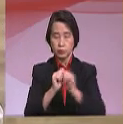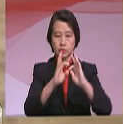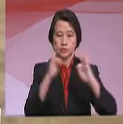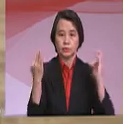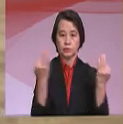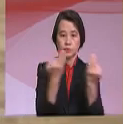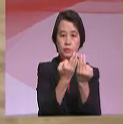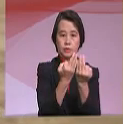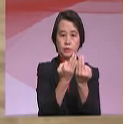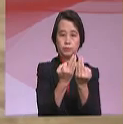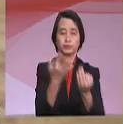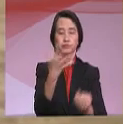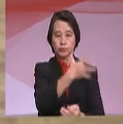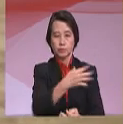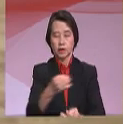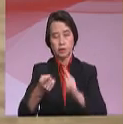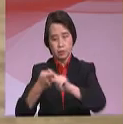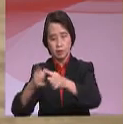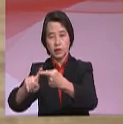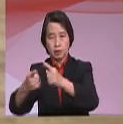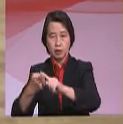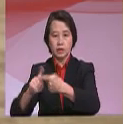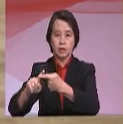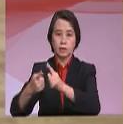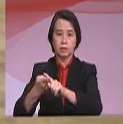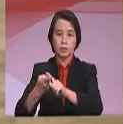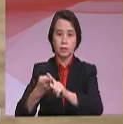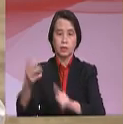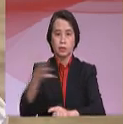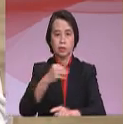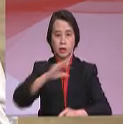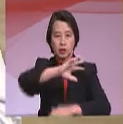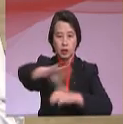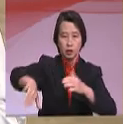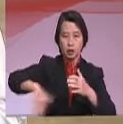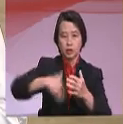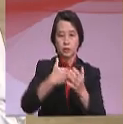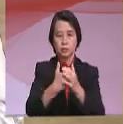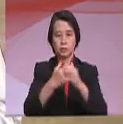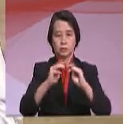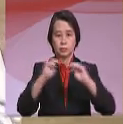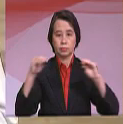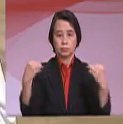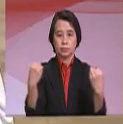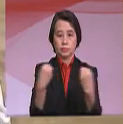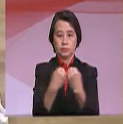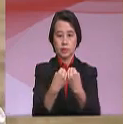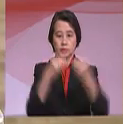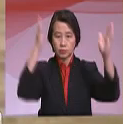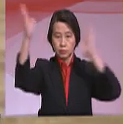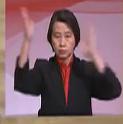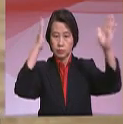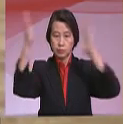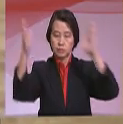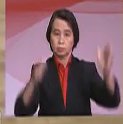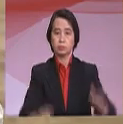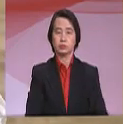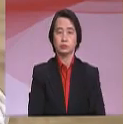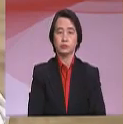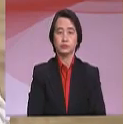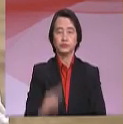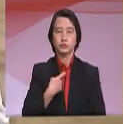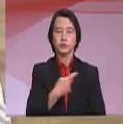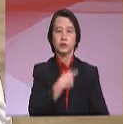keluarga tetapi juga sahabat handai dan seluruh lapisan masyarakat Malaysia.